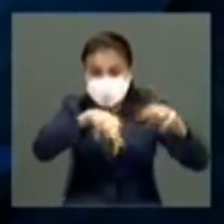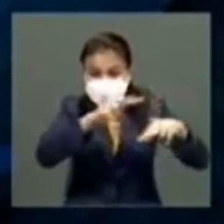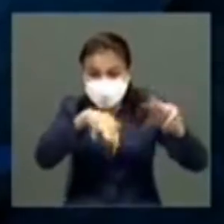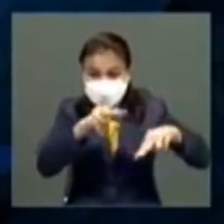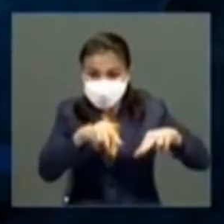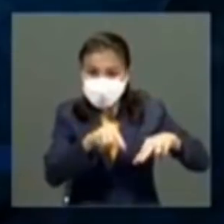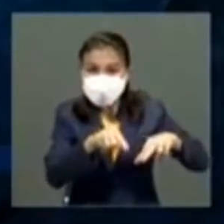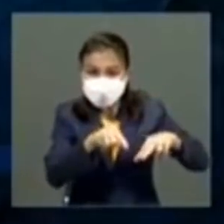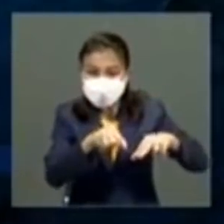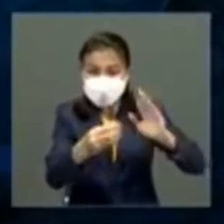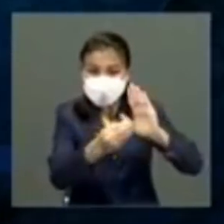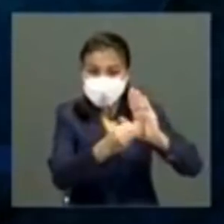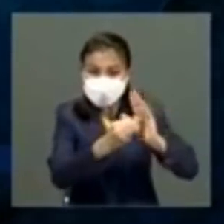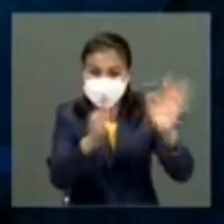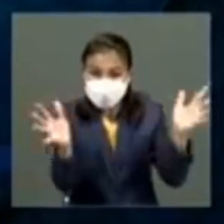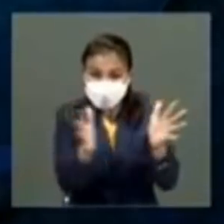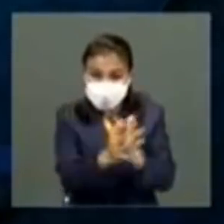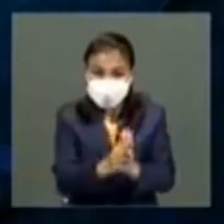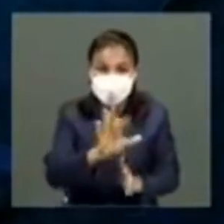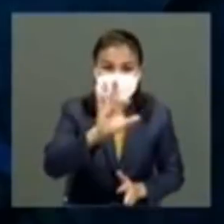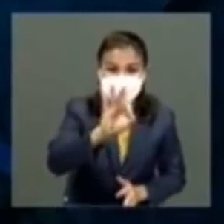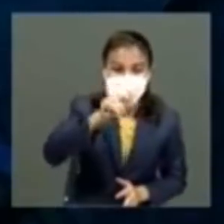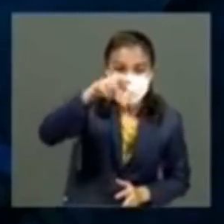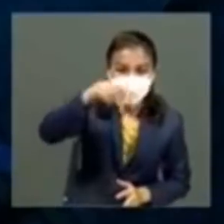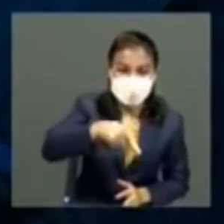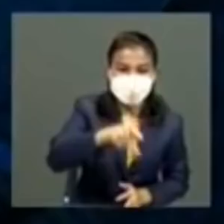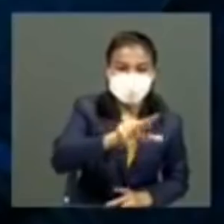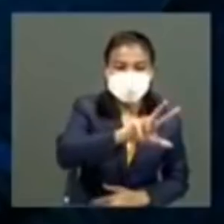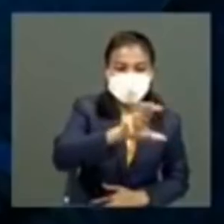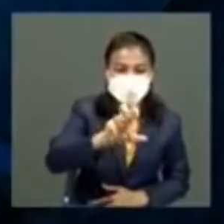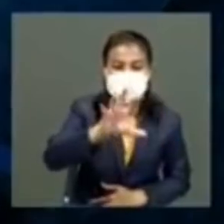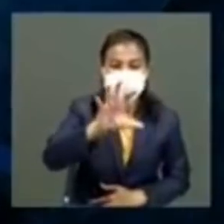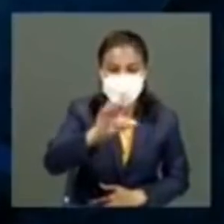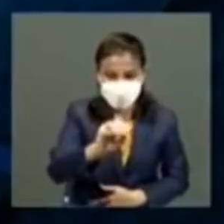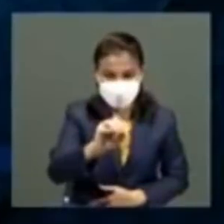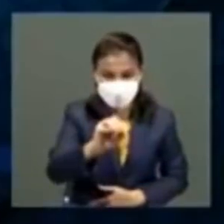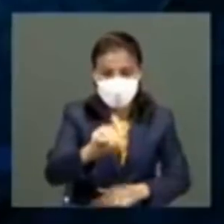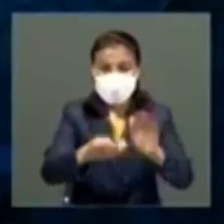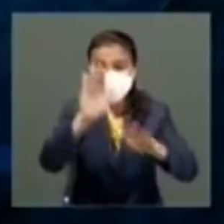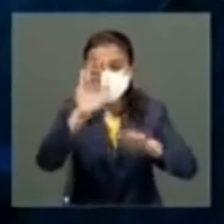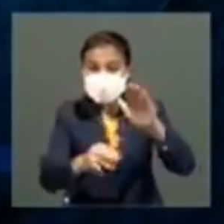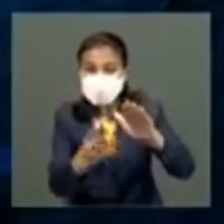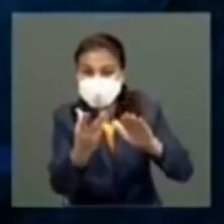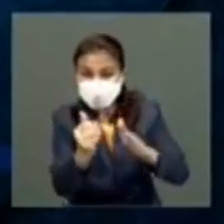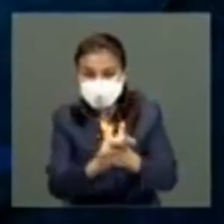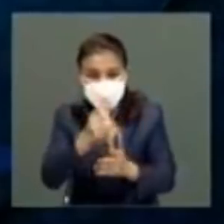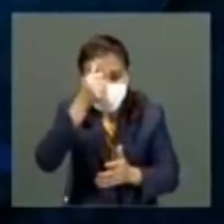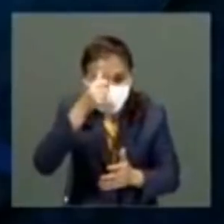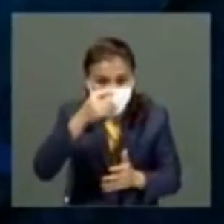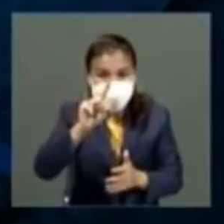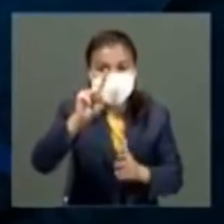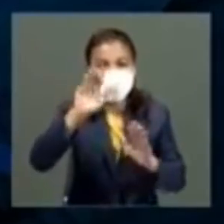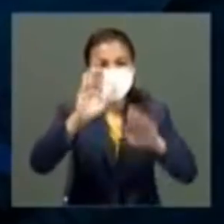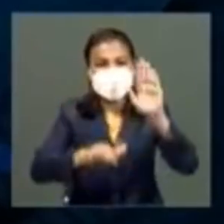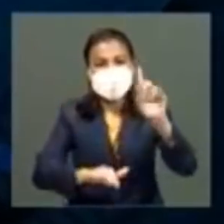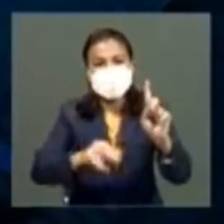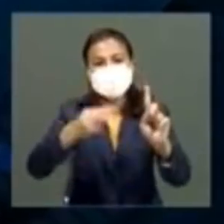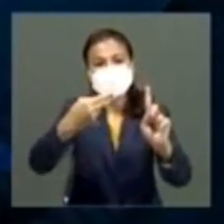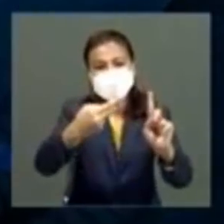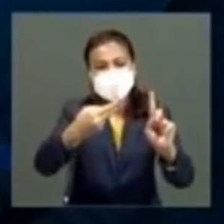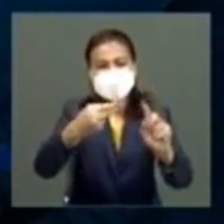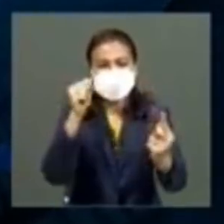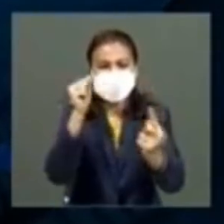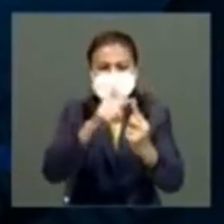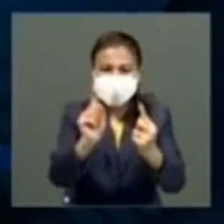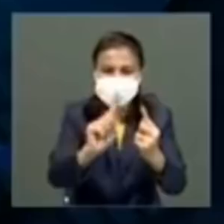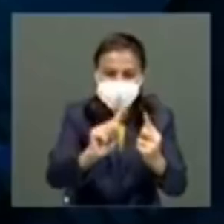น้อยๆนะคะอยู่ที่9350หรืออ้ะเค้าๆก็คือตรวจวันละหมื่นนะคะแล้วก็จะตรวจที่ไหน